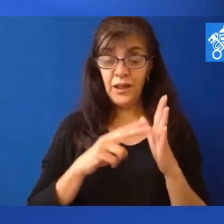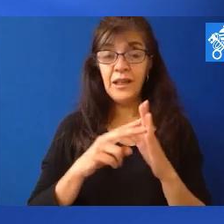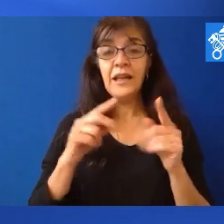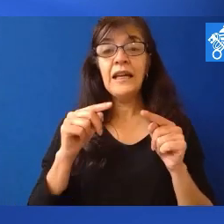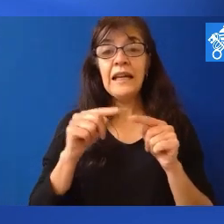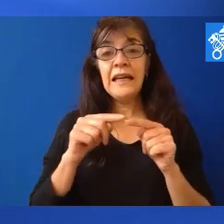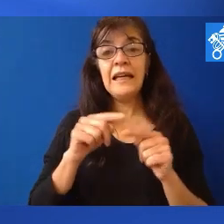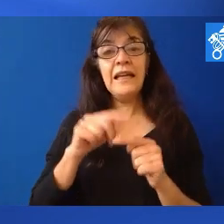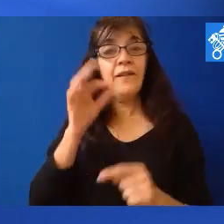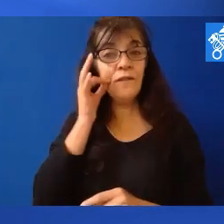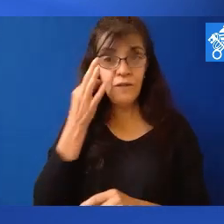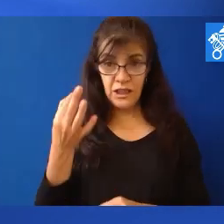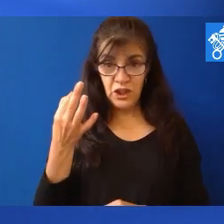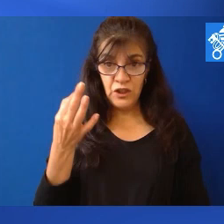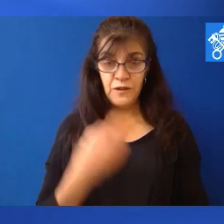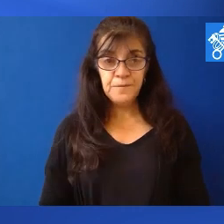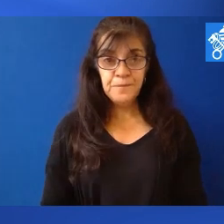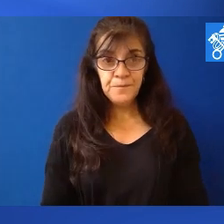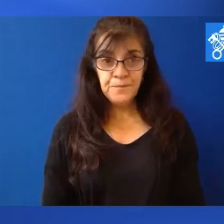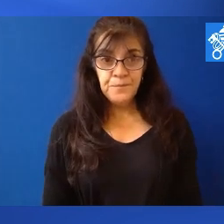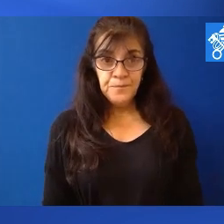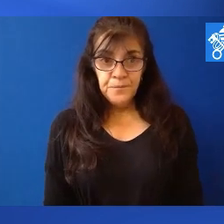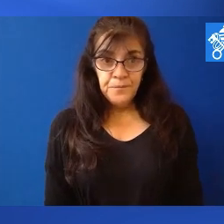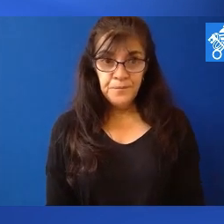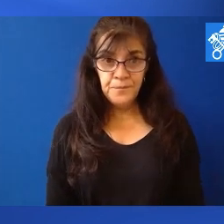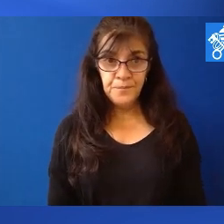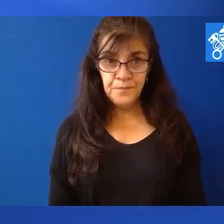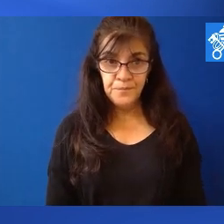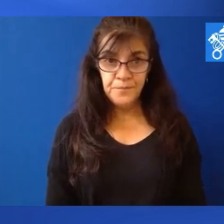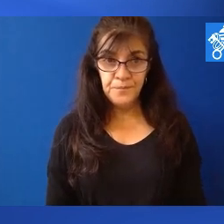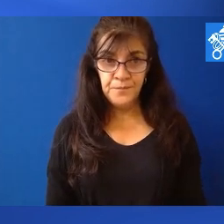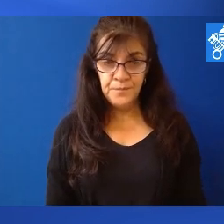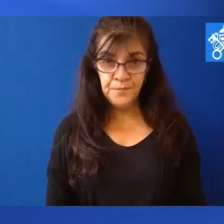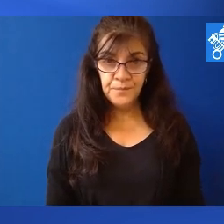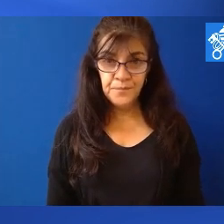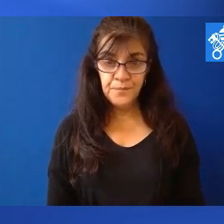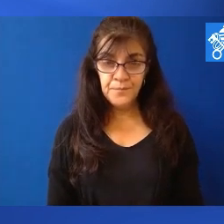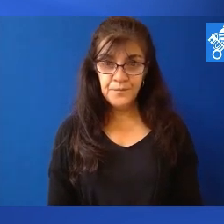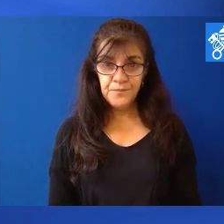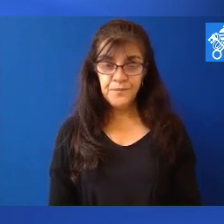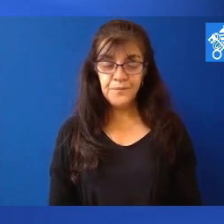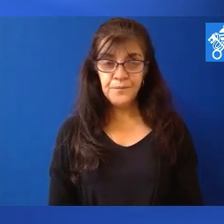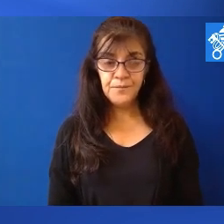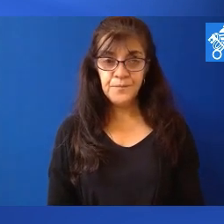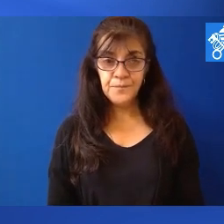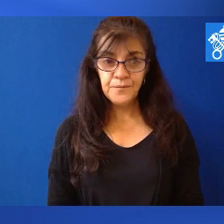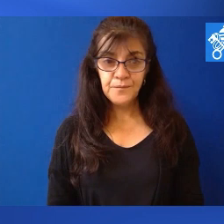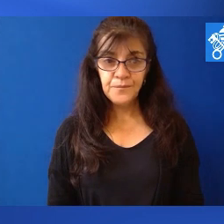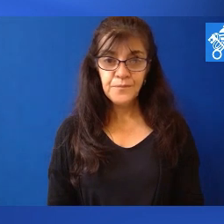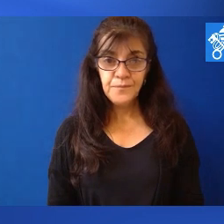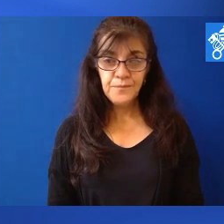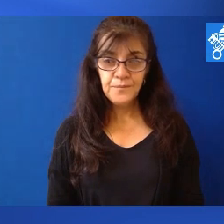Lecture du livre de Ben Sira le Sage. Mon fils, si tu viens te mettre au service du